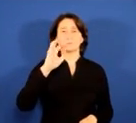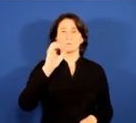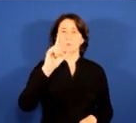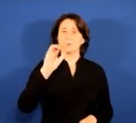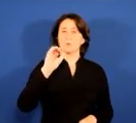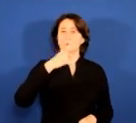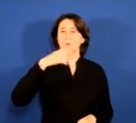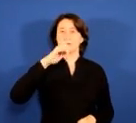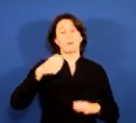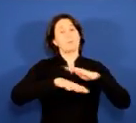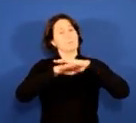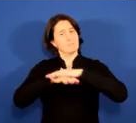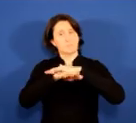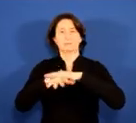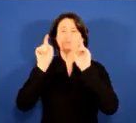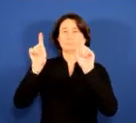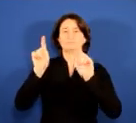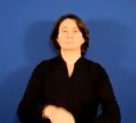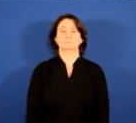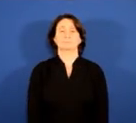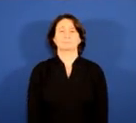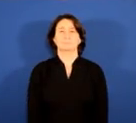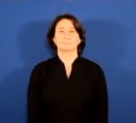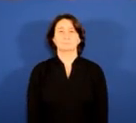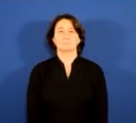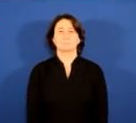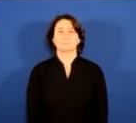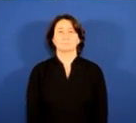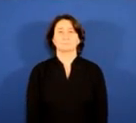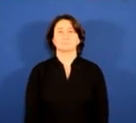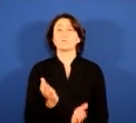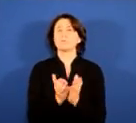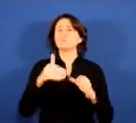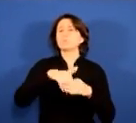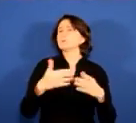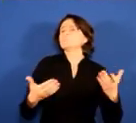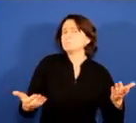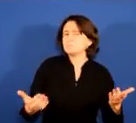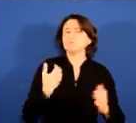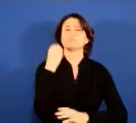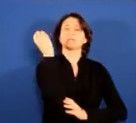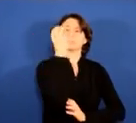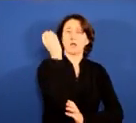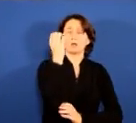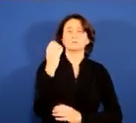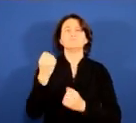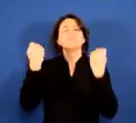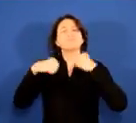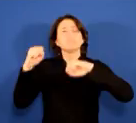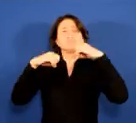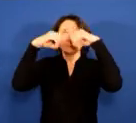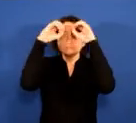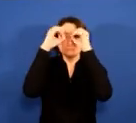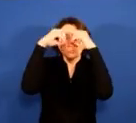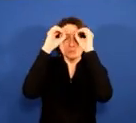ekologia, biologia eta penologiari buruzko oinarrizko ezagutzak bereganatu ahal izango dituzte eta gainera hegazti